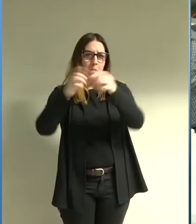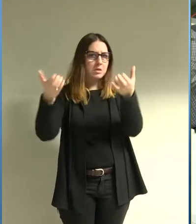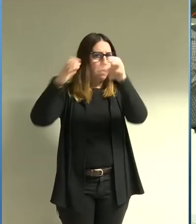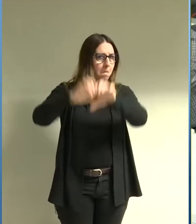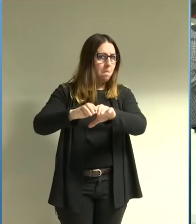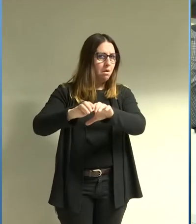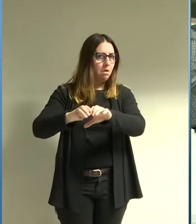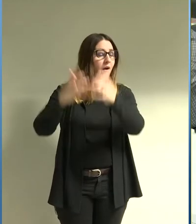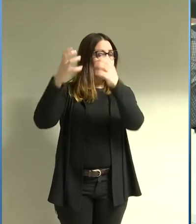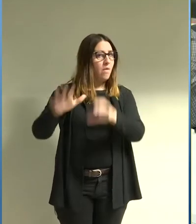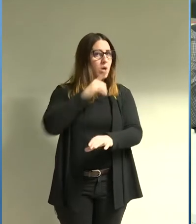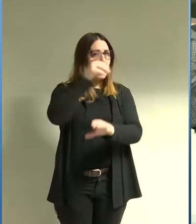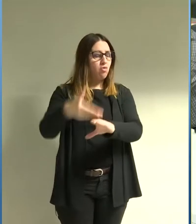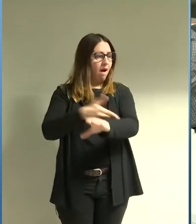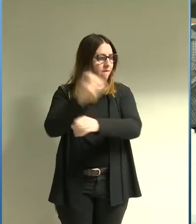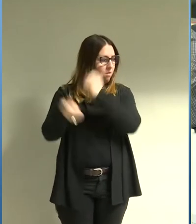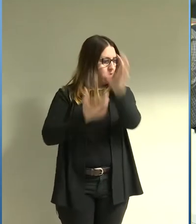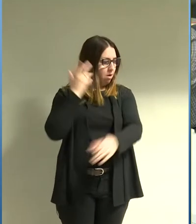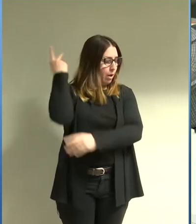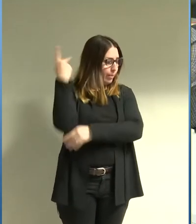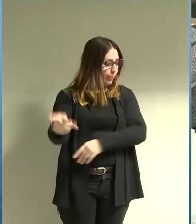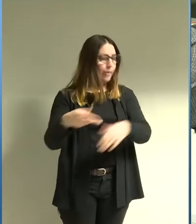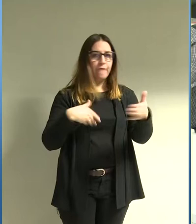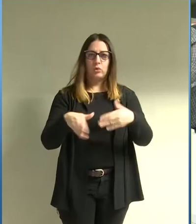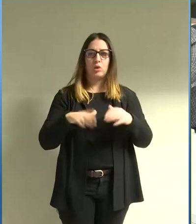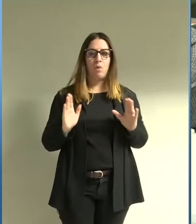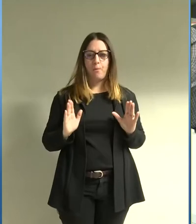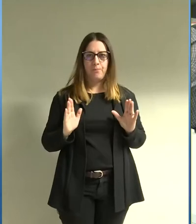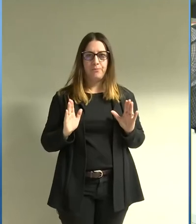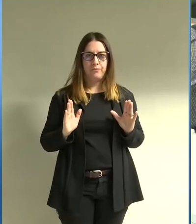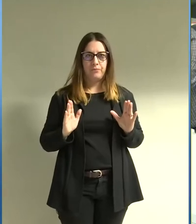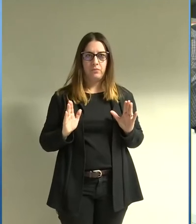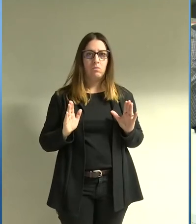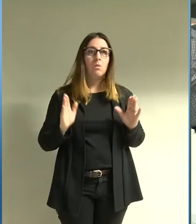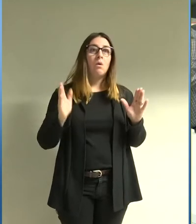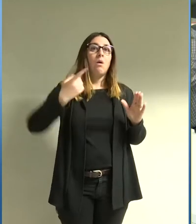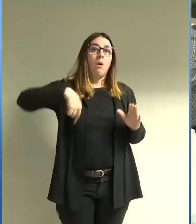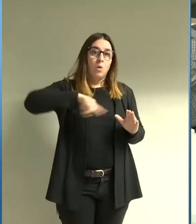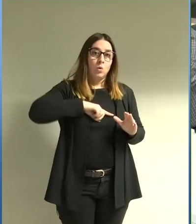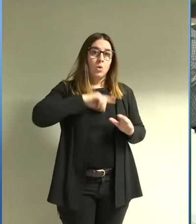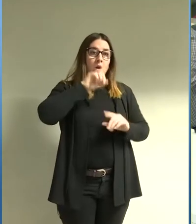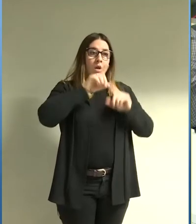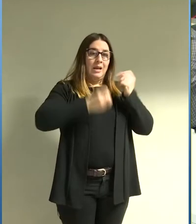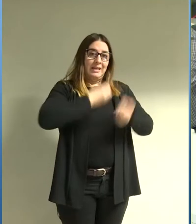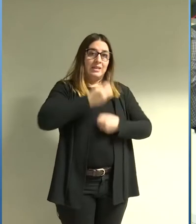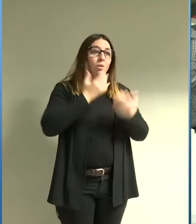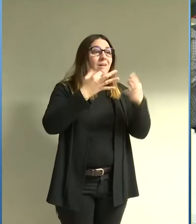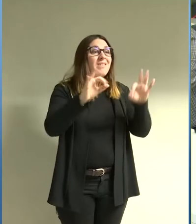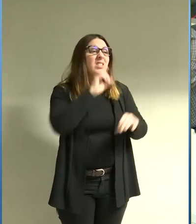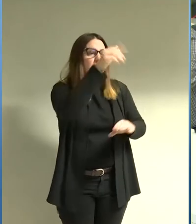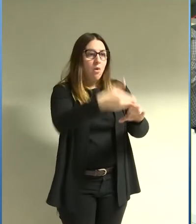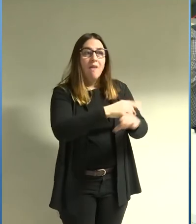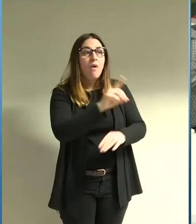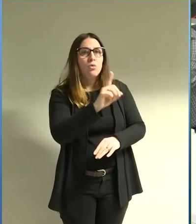questions orales sont envoyées quinze jours avant c'est laure fonctionnement en fait donc après nous laisser des questions orales s'est pas dit jouera le conseil municipal